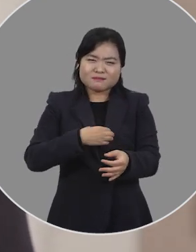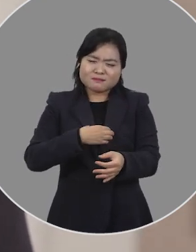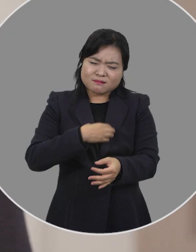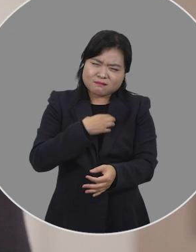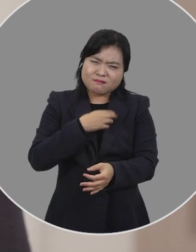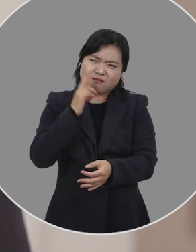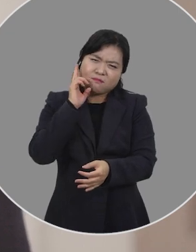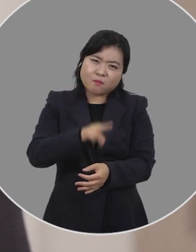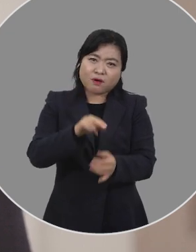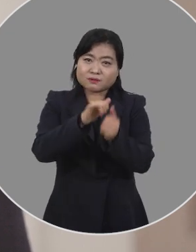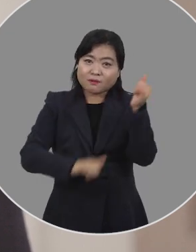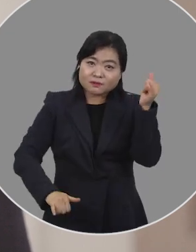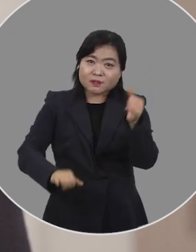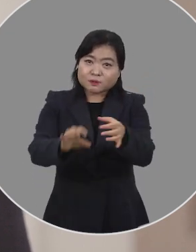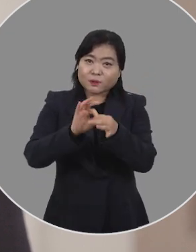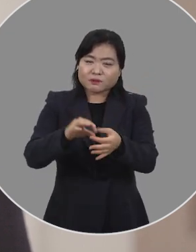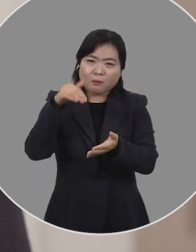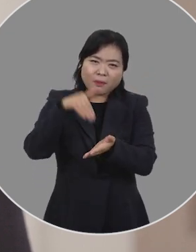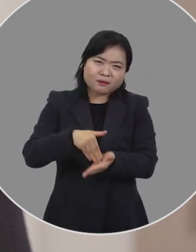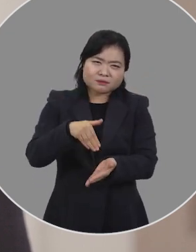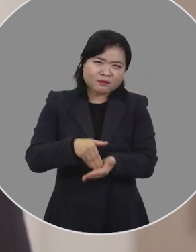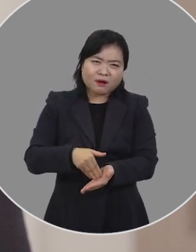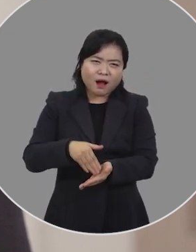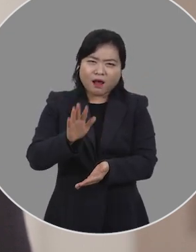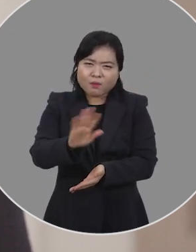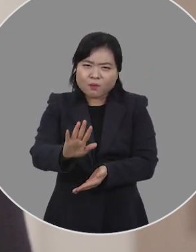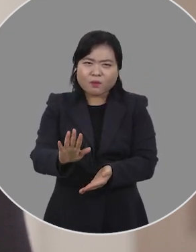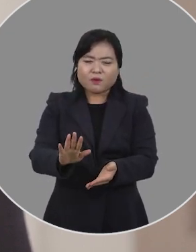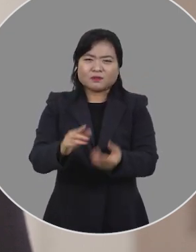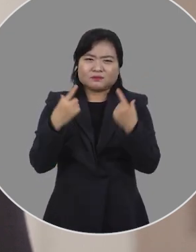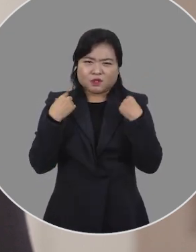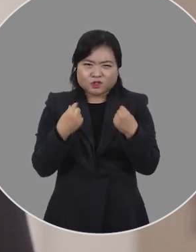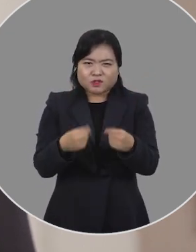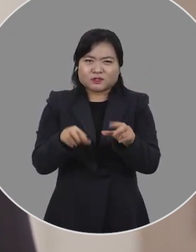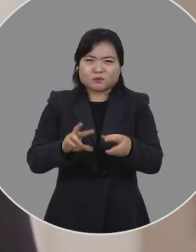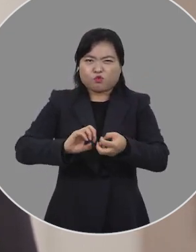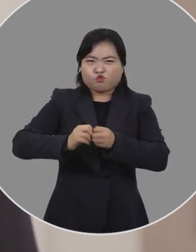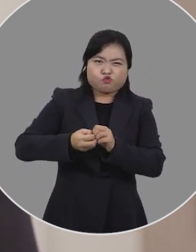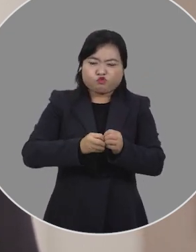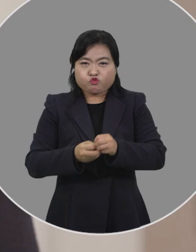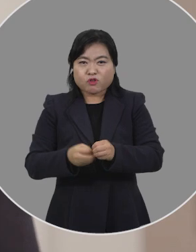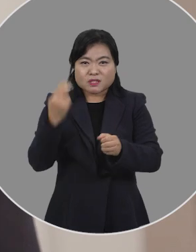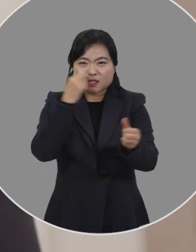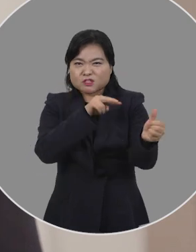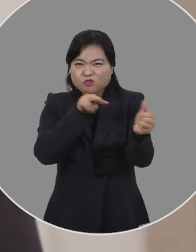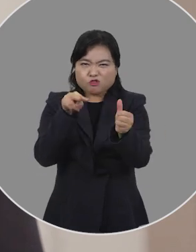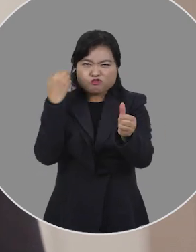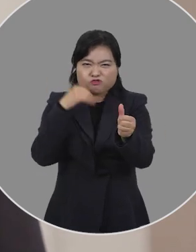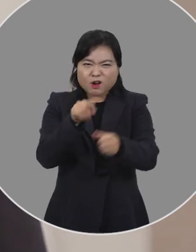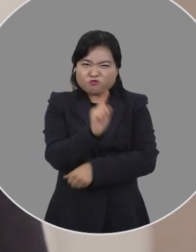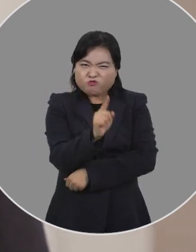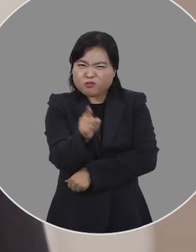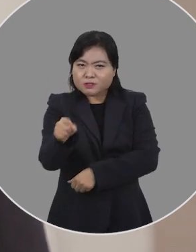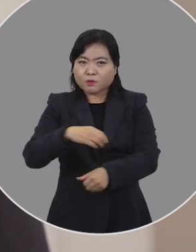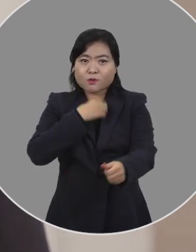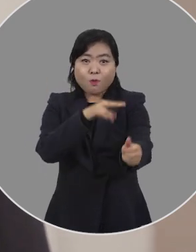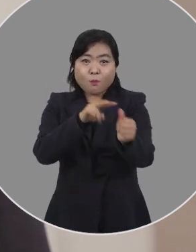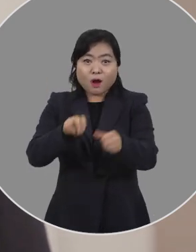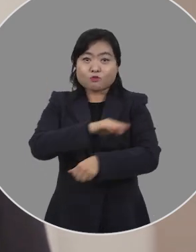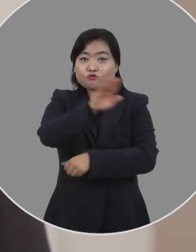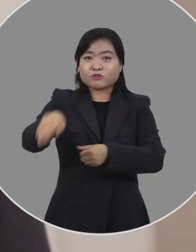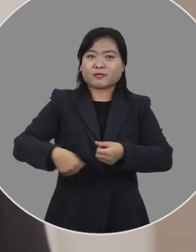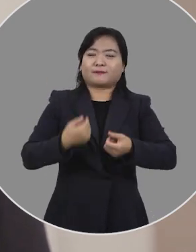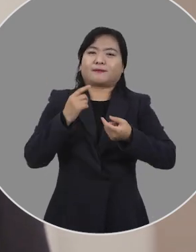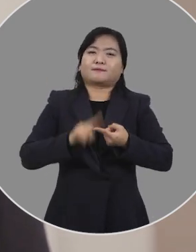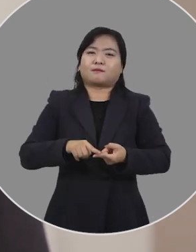참혹한 역사를 통해서 반성하지 못하고 여전히 지금도 왜곡된 시선으로 누군가를 손가락질하고 혐오하는